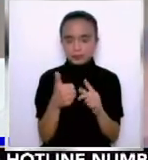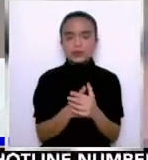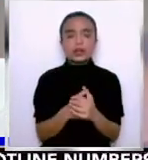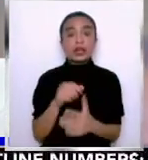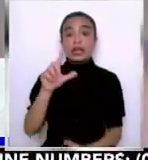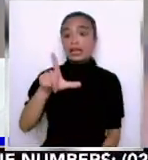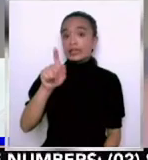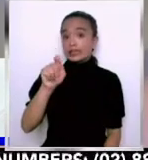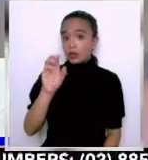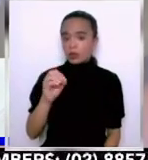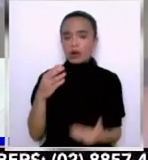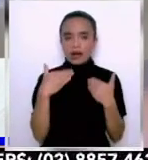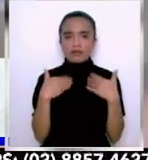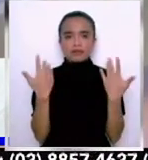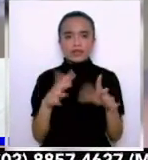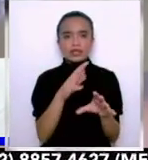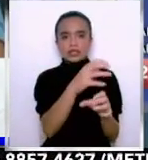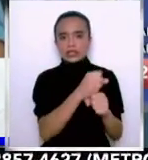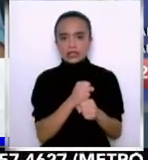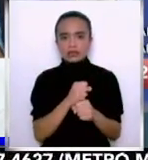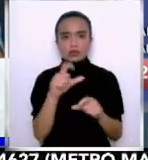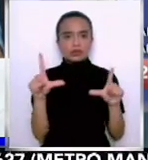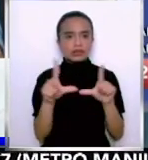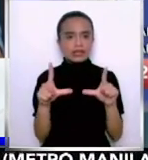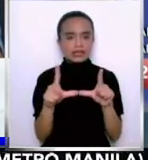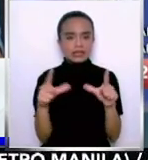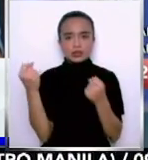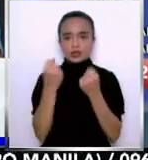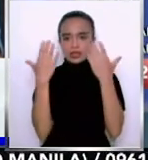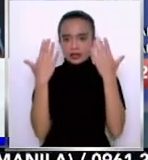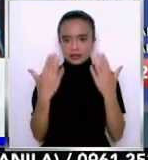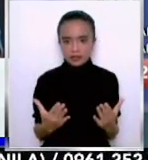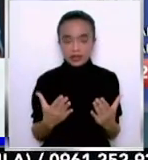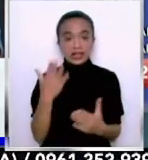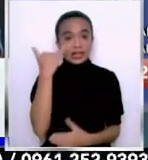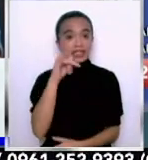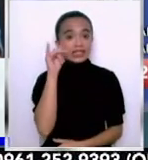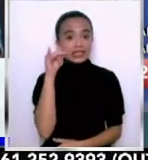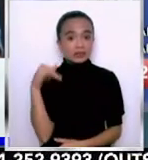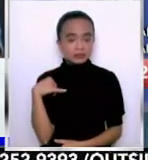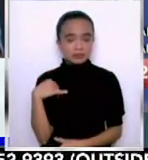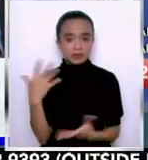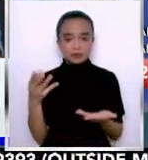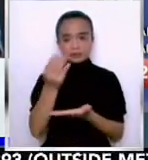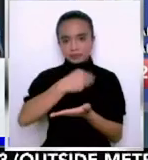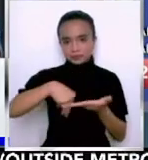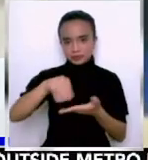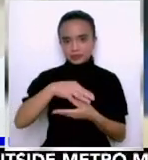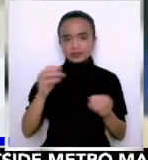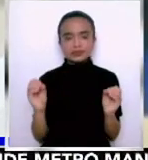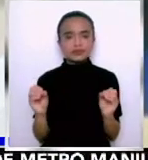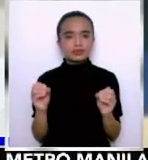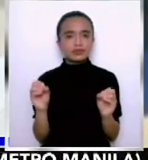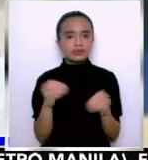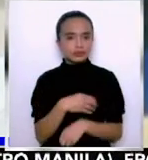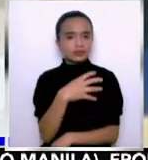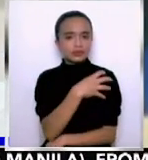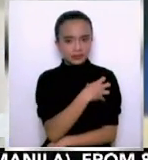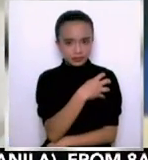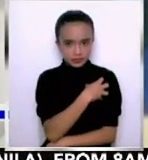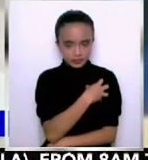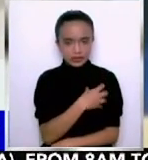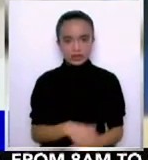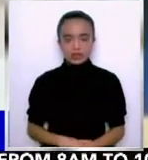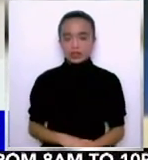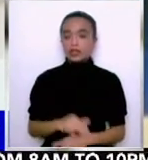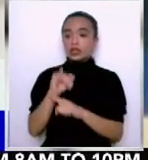ang lisensya ni San Vicente. Makarang isurrender nito kahapon sa Mandaluyong Police. Since June 13 po,